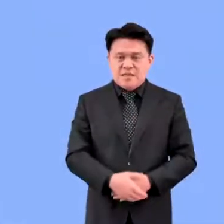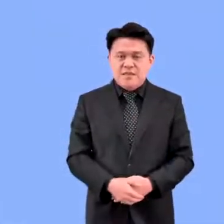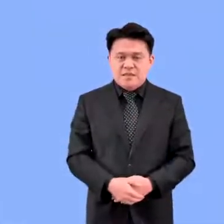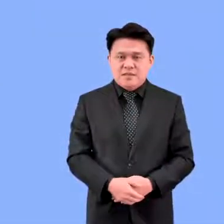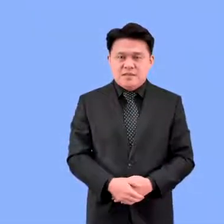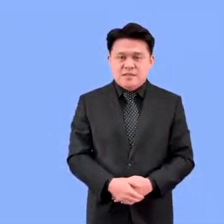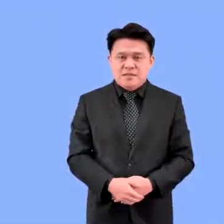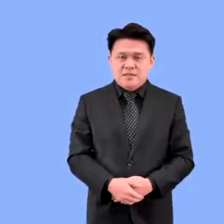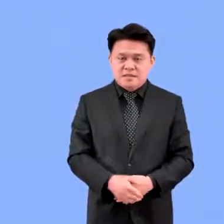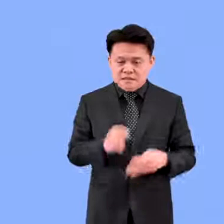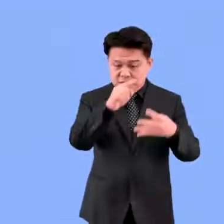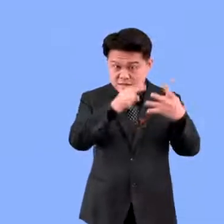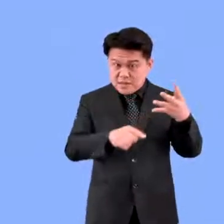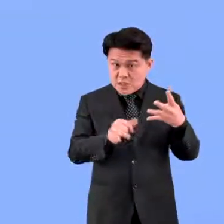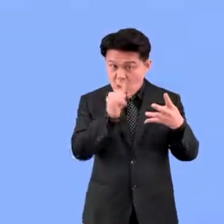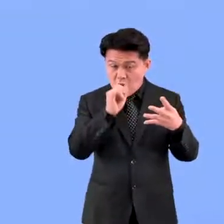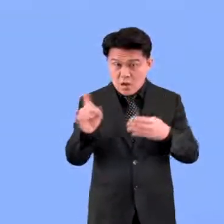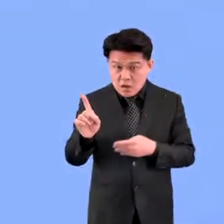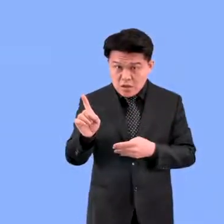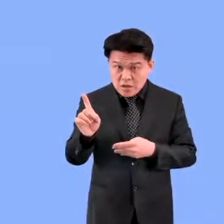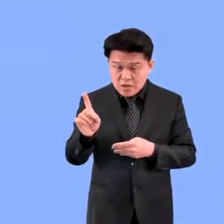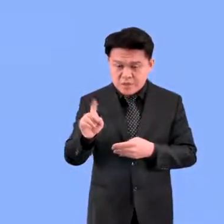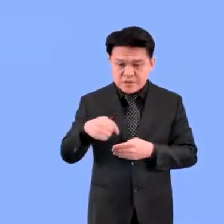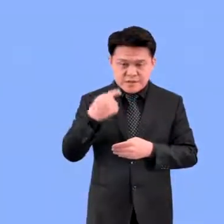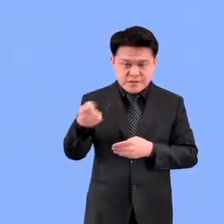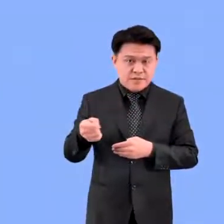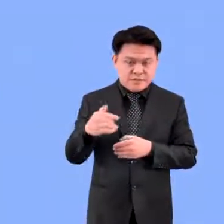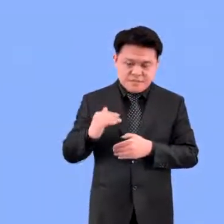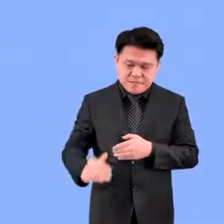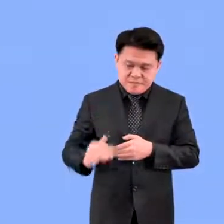경우 등입니다. 위에 해당하는